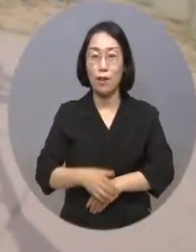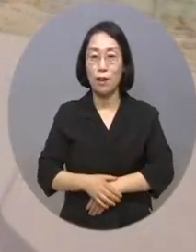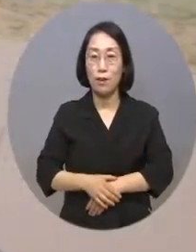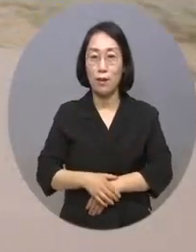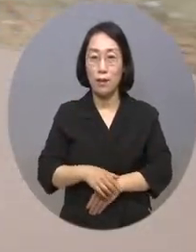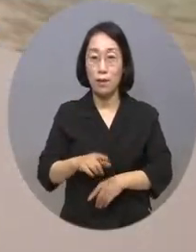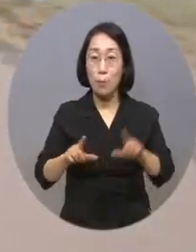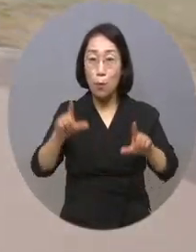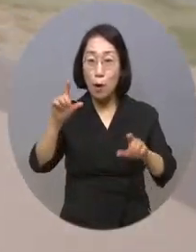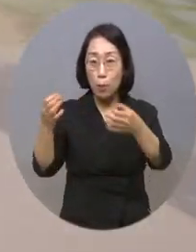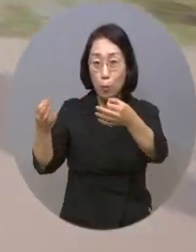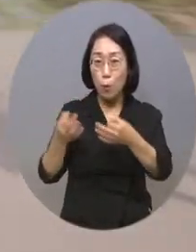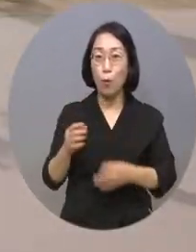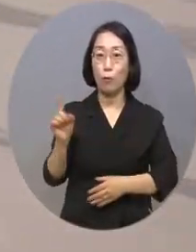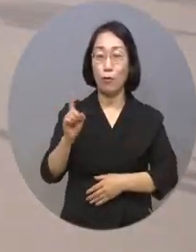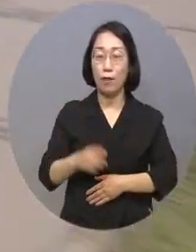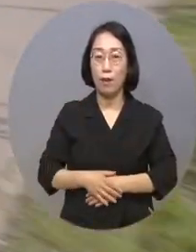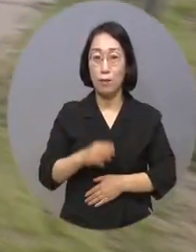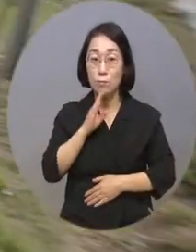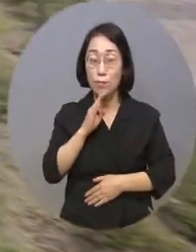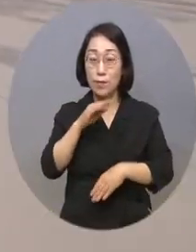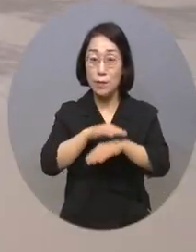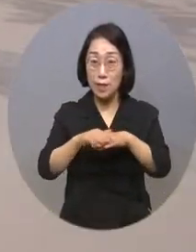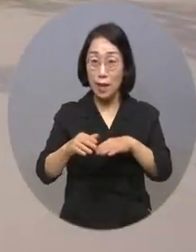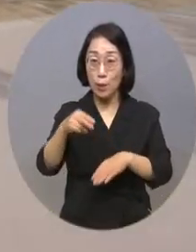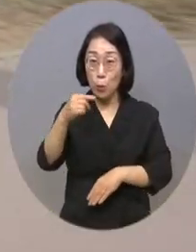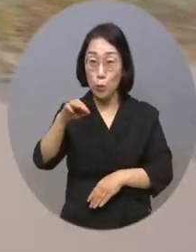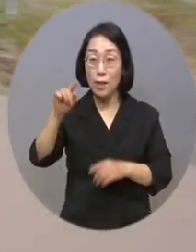어떤가요? 도사처럼 나오나요?